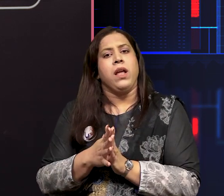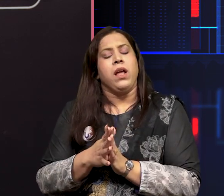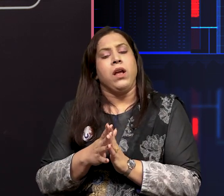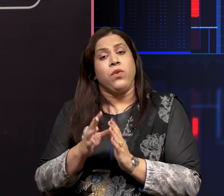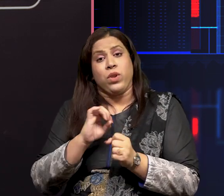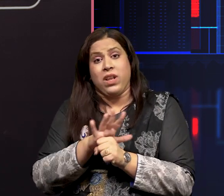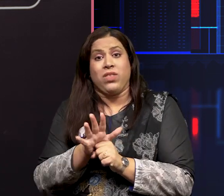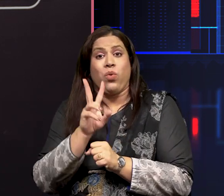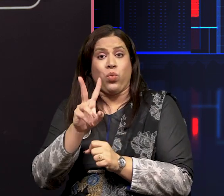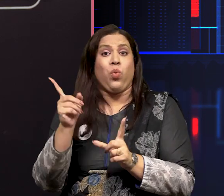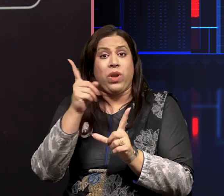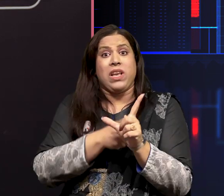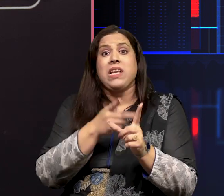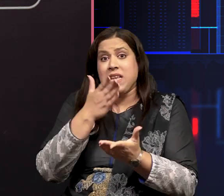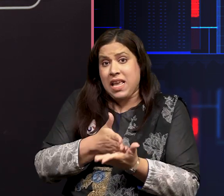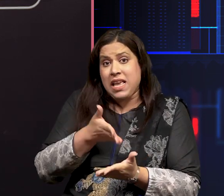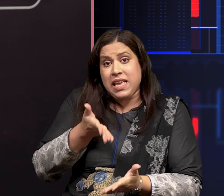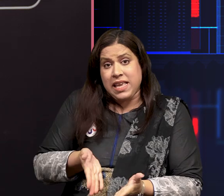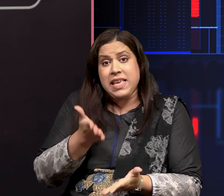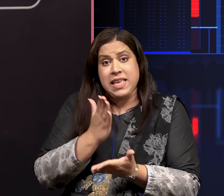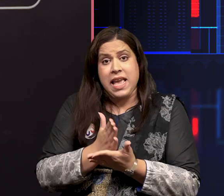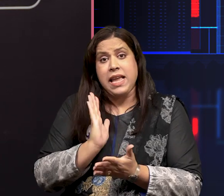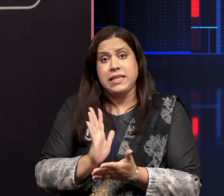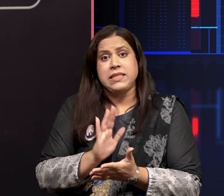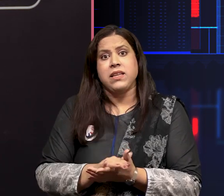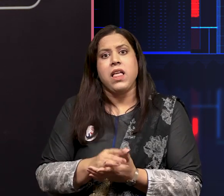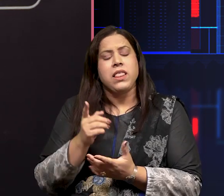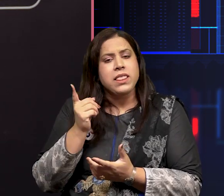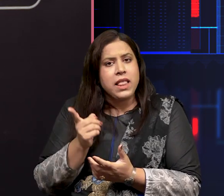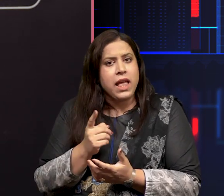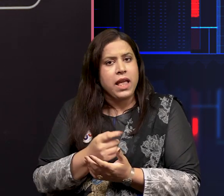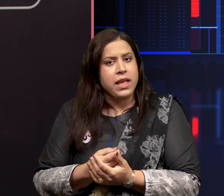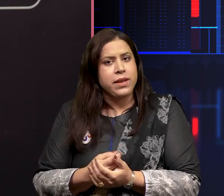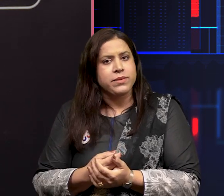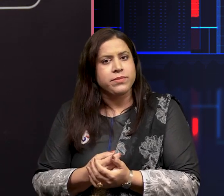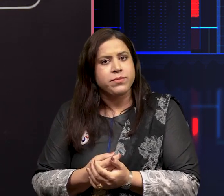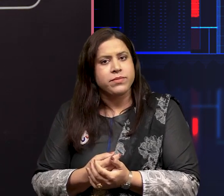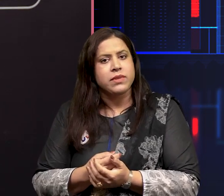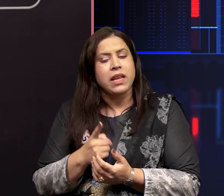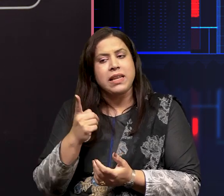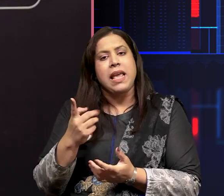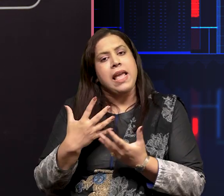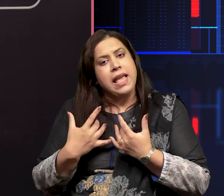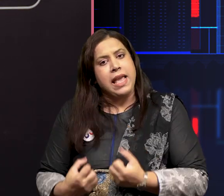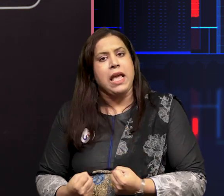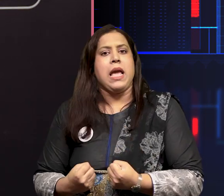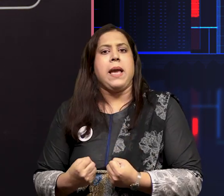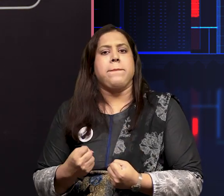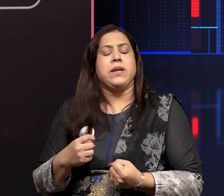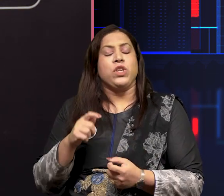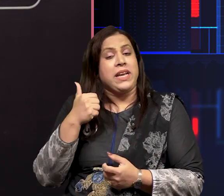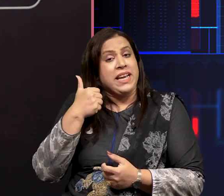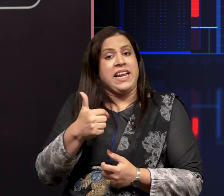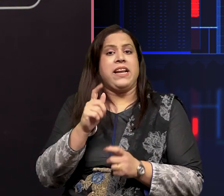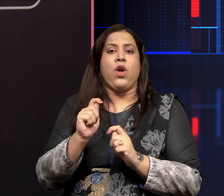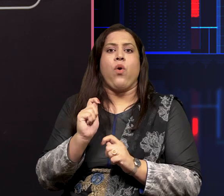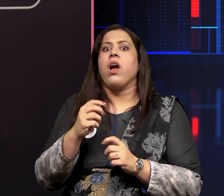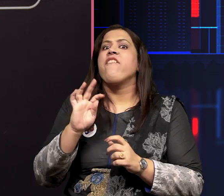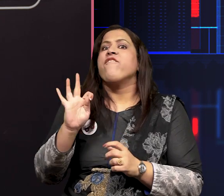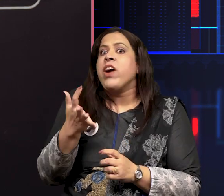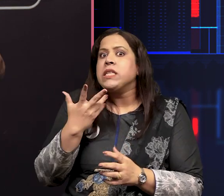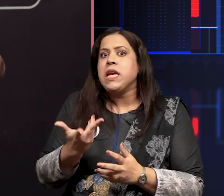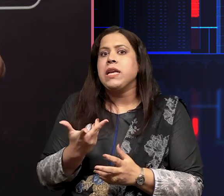or to their studios, yet they were able to create great